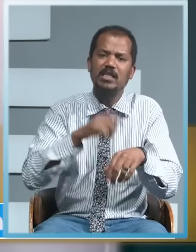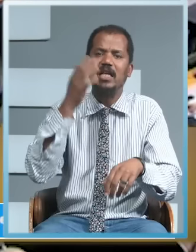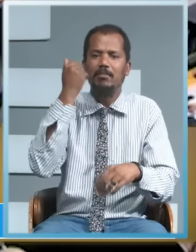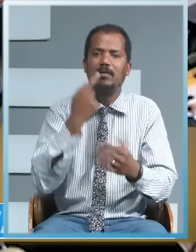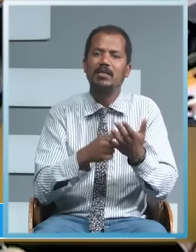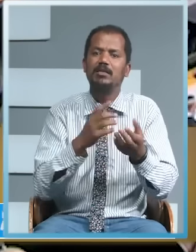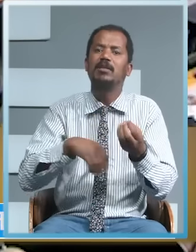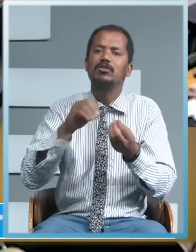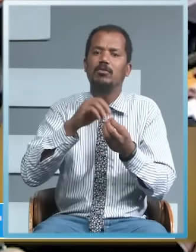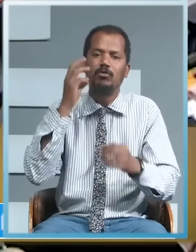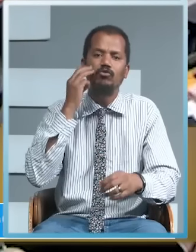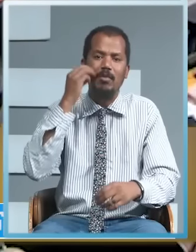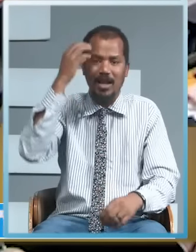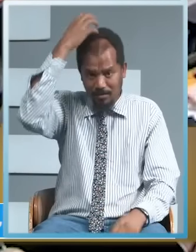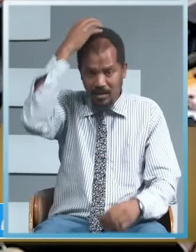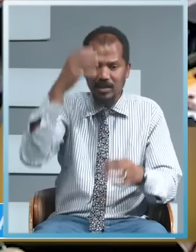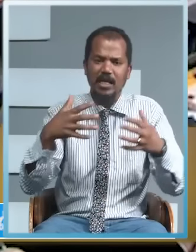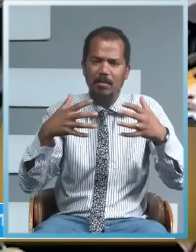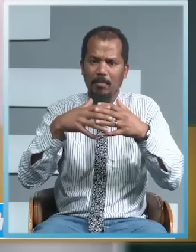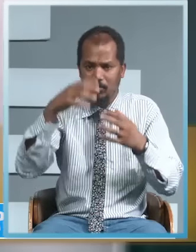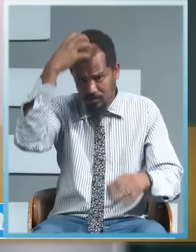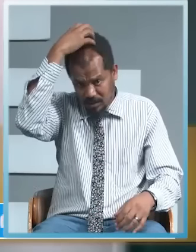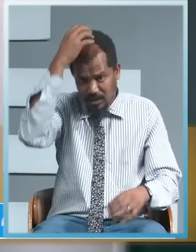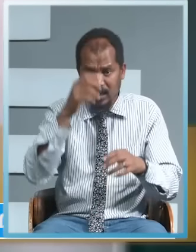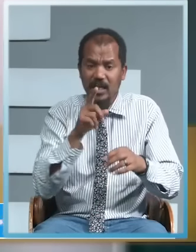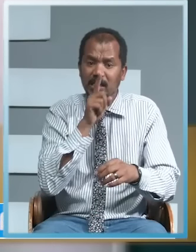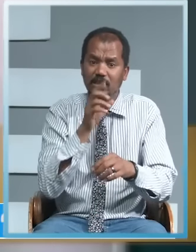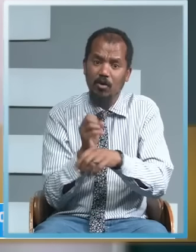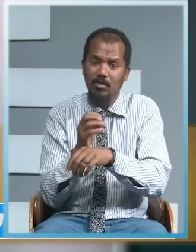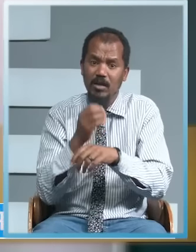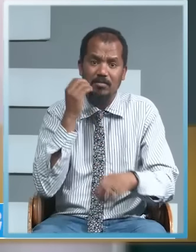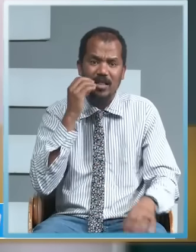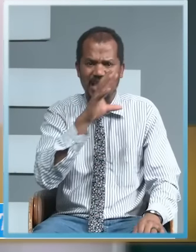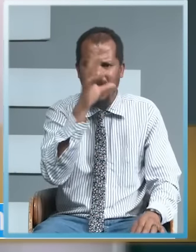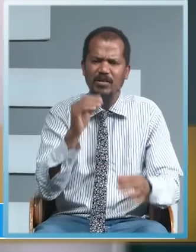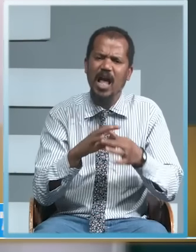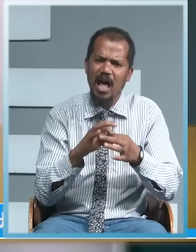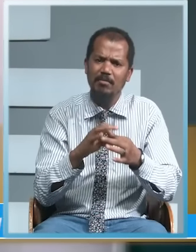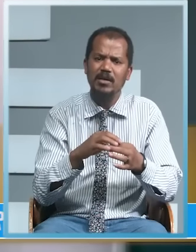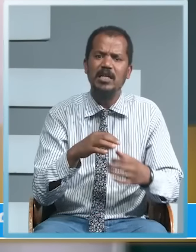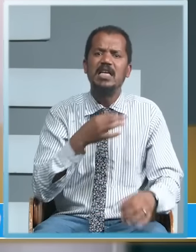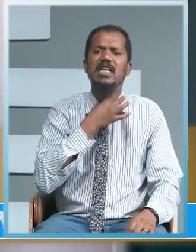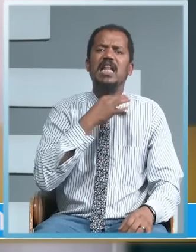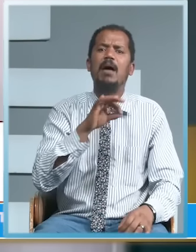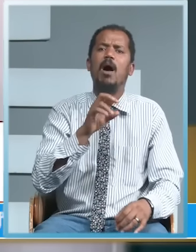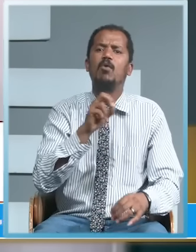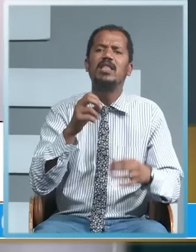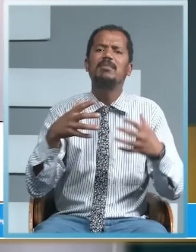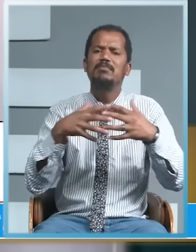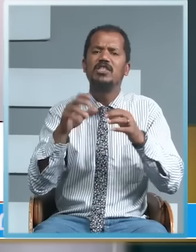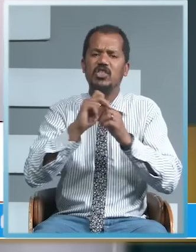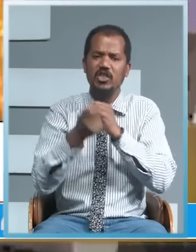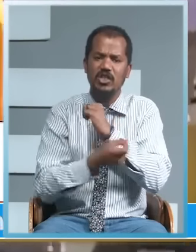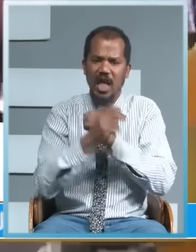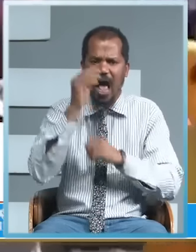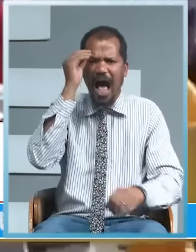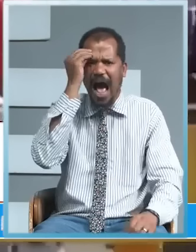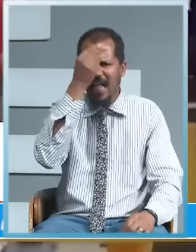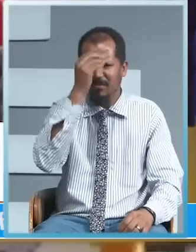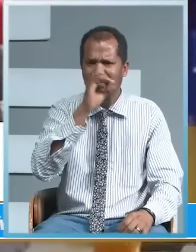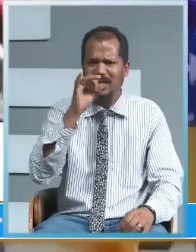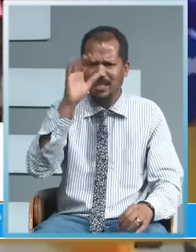ከዚህ በተጨማሪም የሶማሊያ መንግስት የተባበሩት መንግስታት የጸጥታው ምክር ቤት፣ የአፍሪካ ህብረት፣ የእስላማዊ ትብብር ድርጅት፣ የአረብ